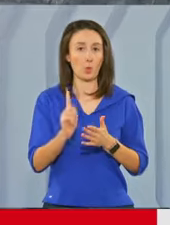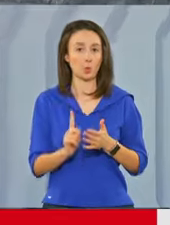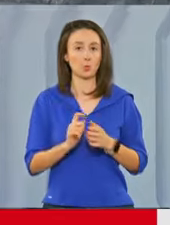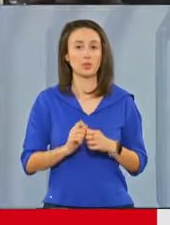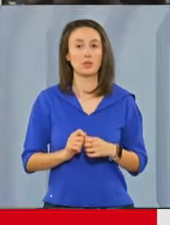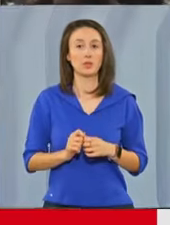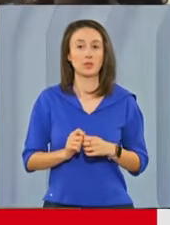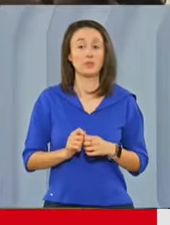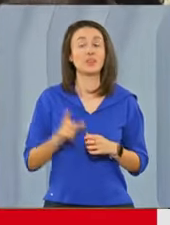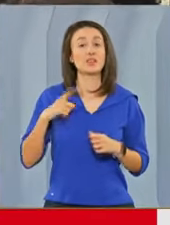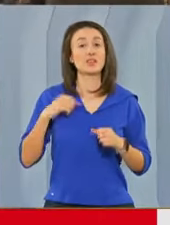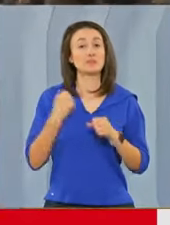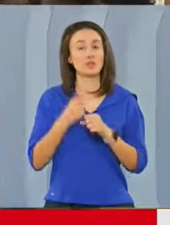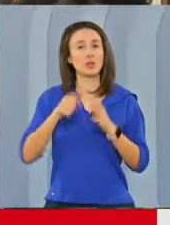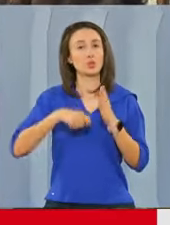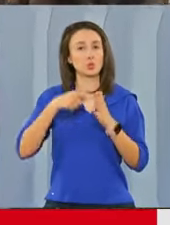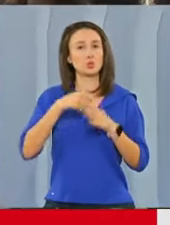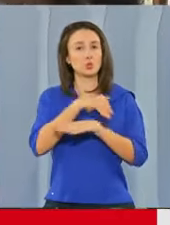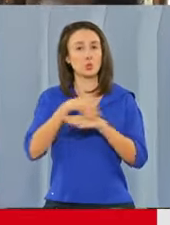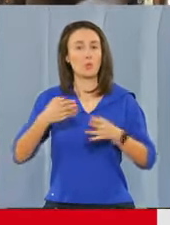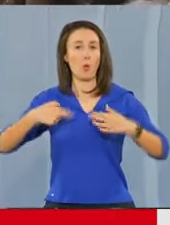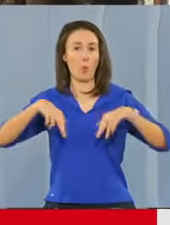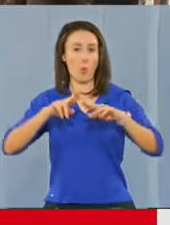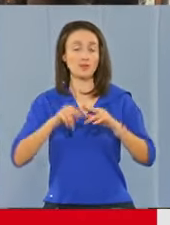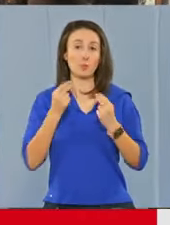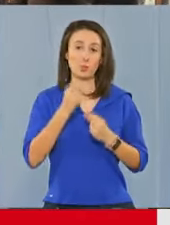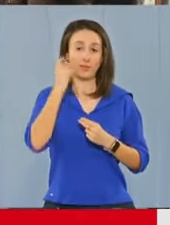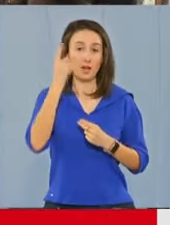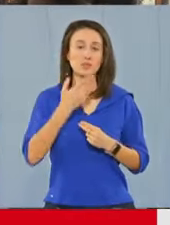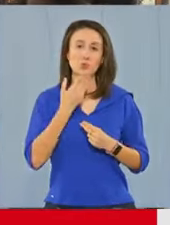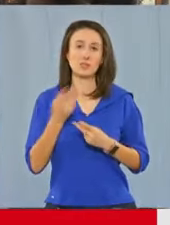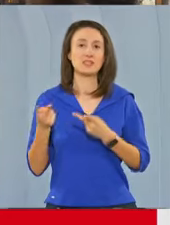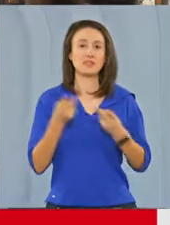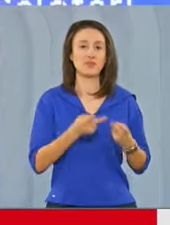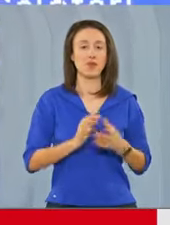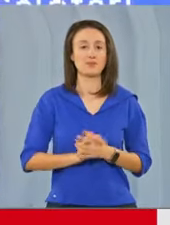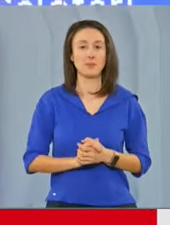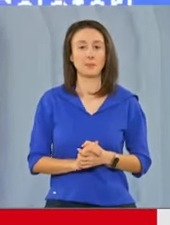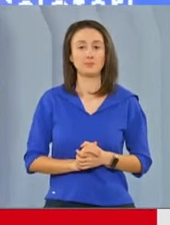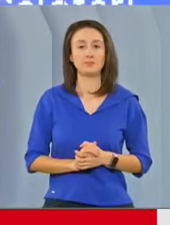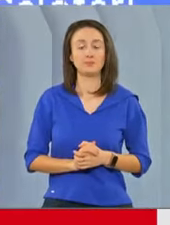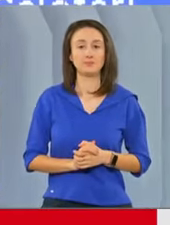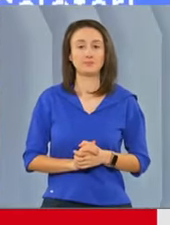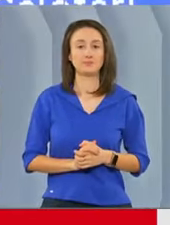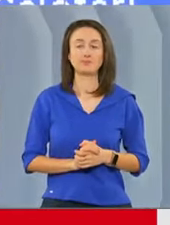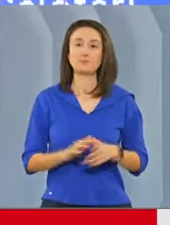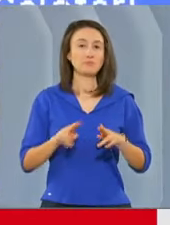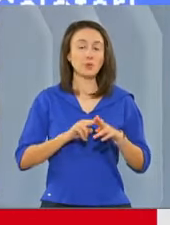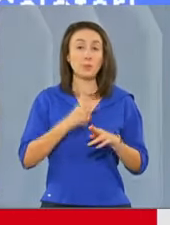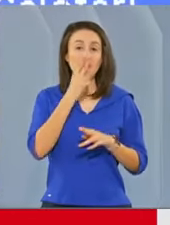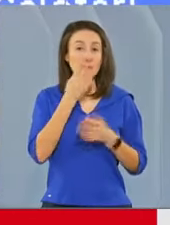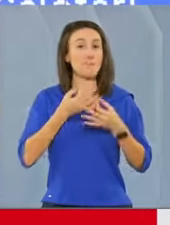Ștefan Edveș, este realizatorul emisiunii Drumurile Noastre. Bună dimineața, Ștefan, îți mulțumesc pentru intervenție. Bună dimineața. Ștefan, cum vezi